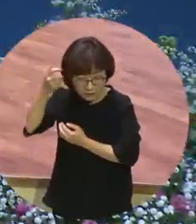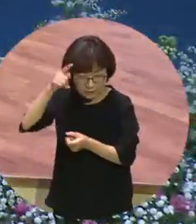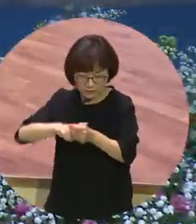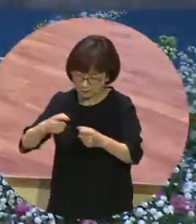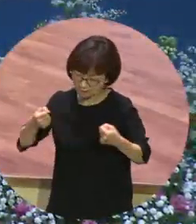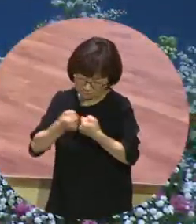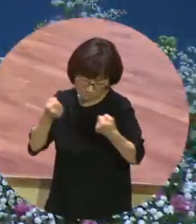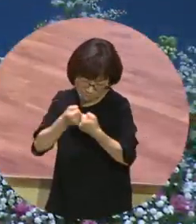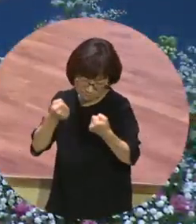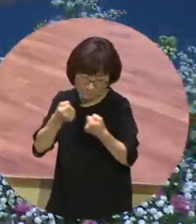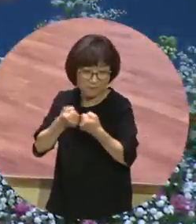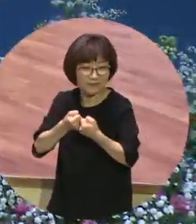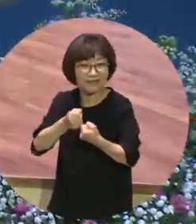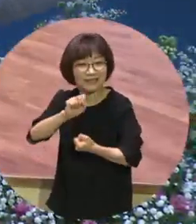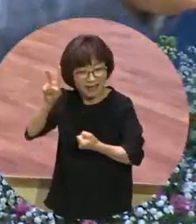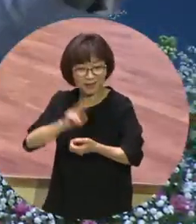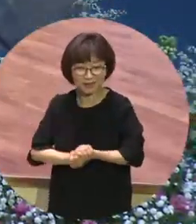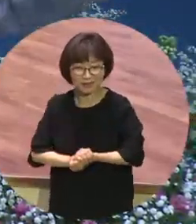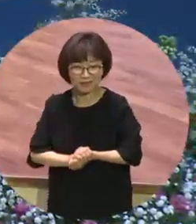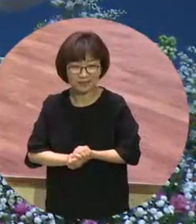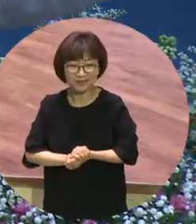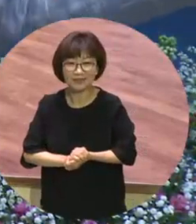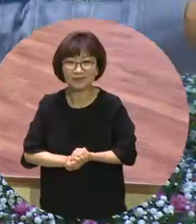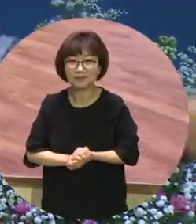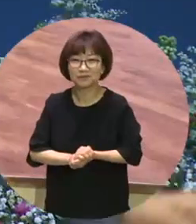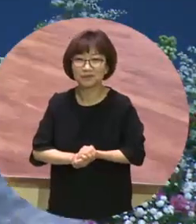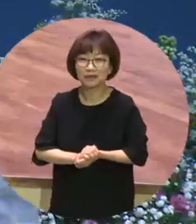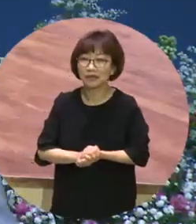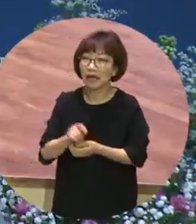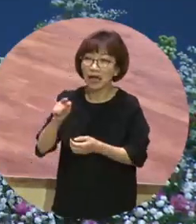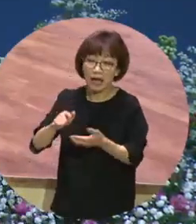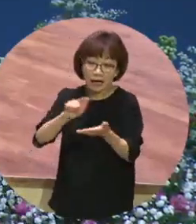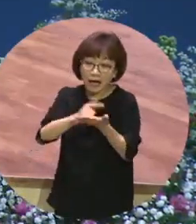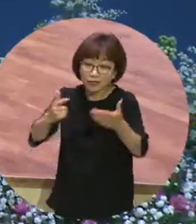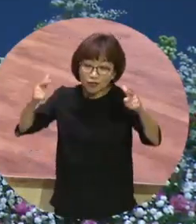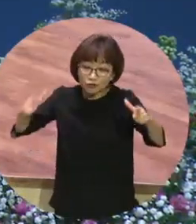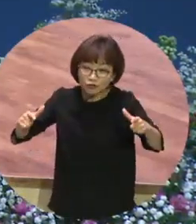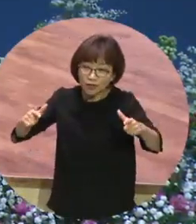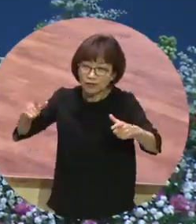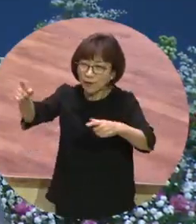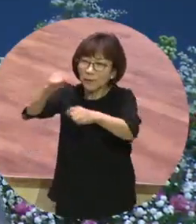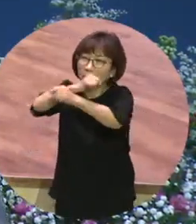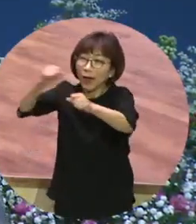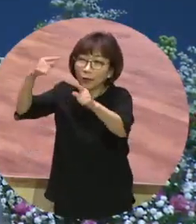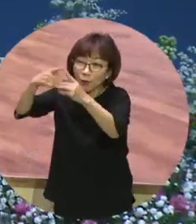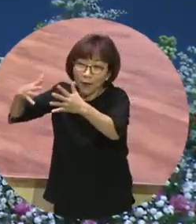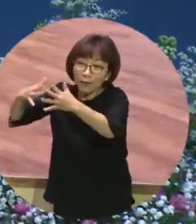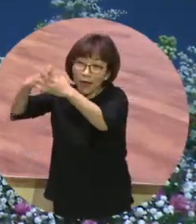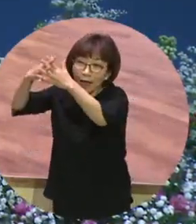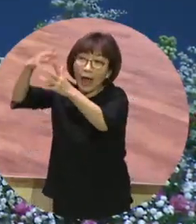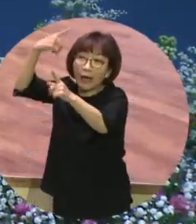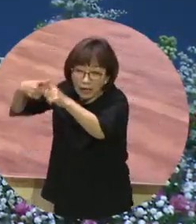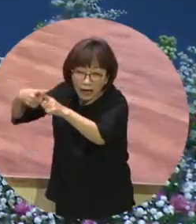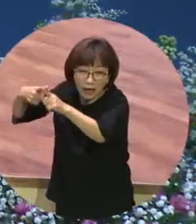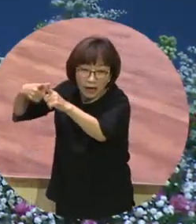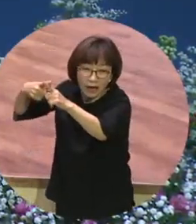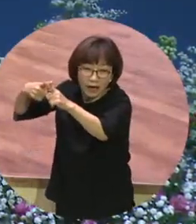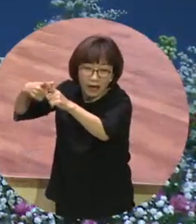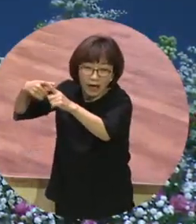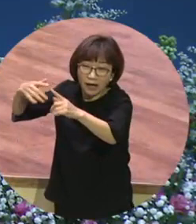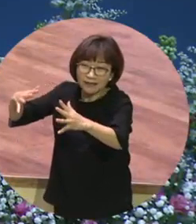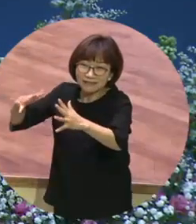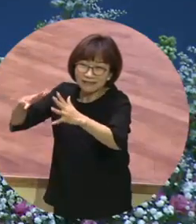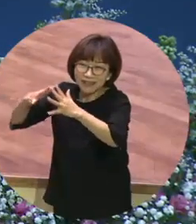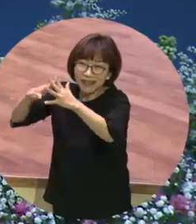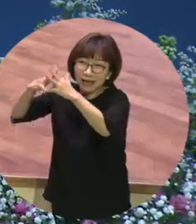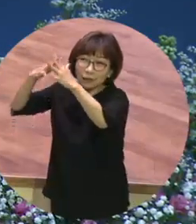보세요. 강성서 제일 큰 교회가 성령 짓다가 교회 다 망가져 다 없어져 버렸어요. 지금도 그 흉악스럽게 그